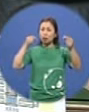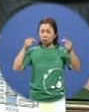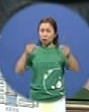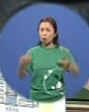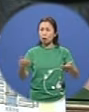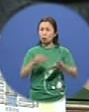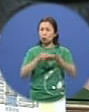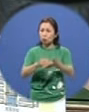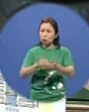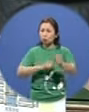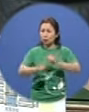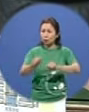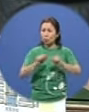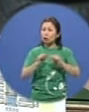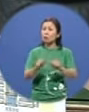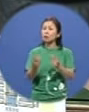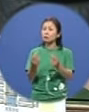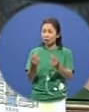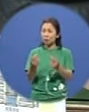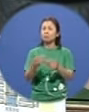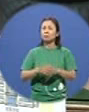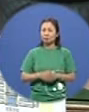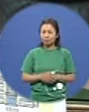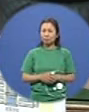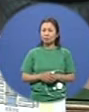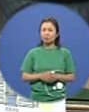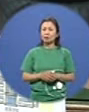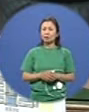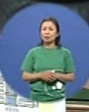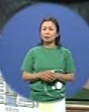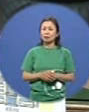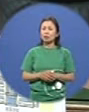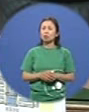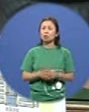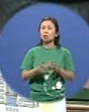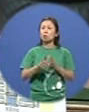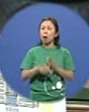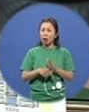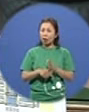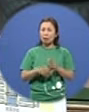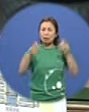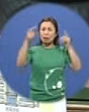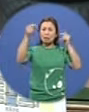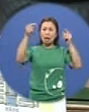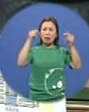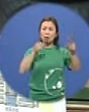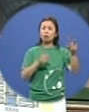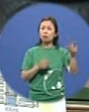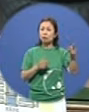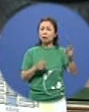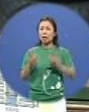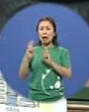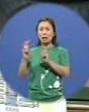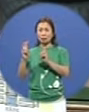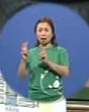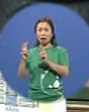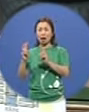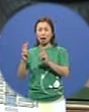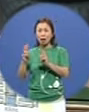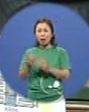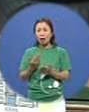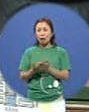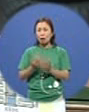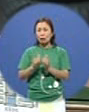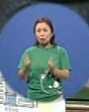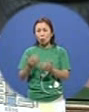あのえ大学の方にえ企業があの求人を出しにくるわけですはいでそう